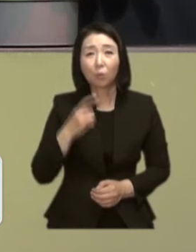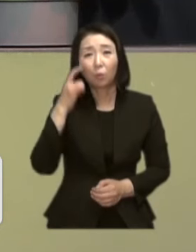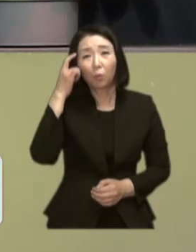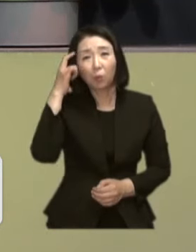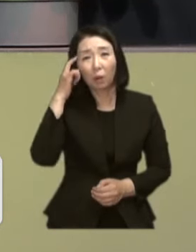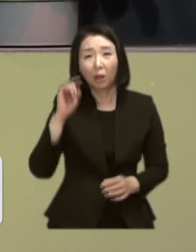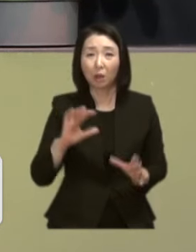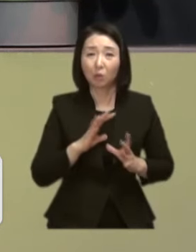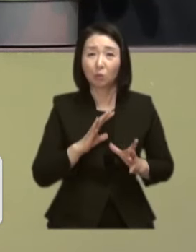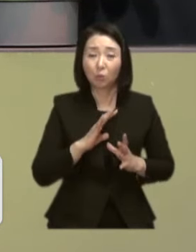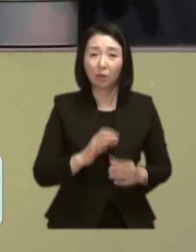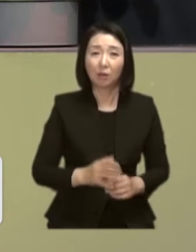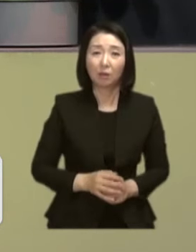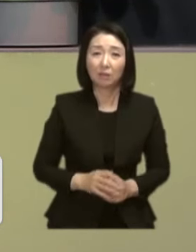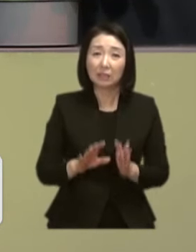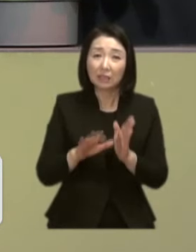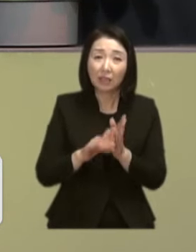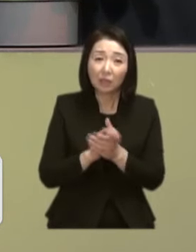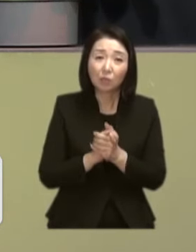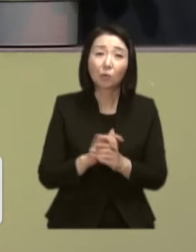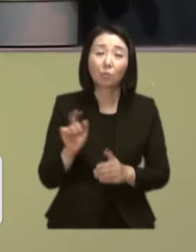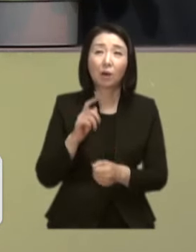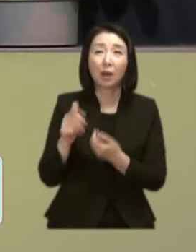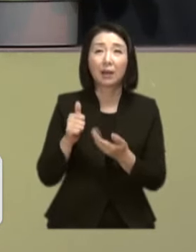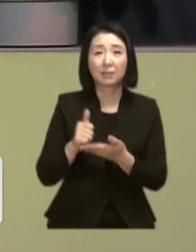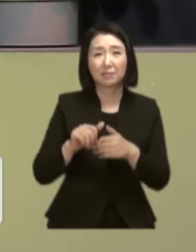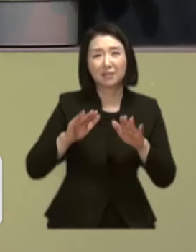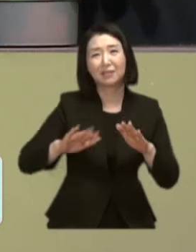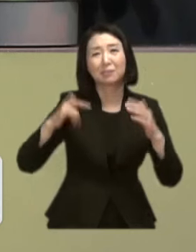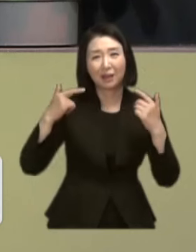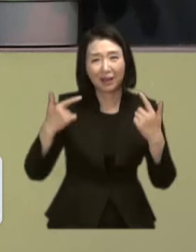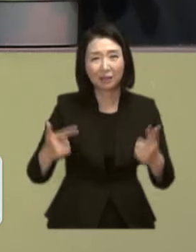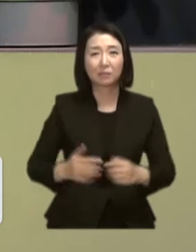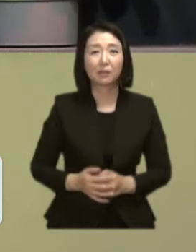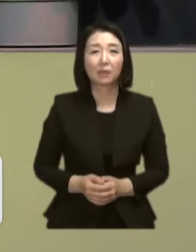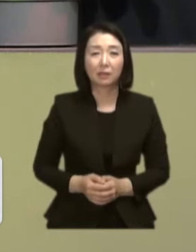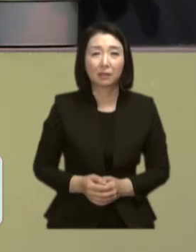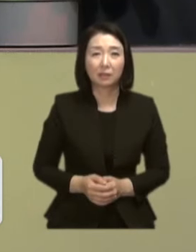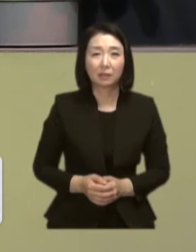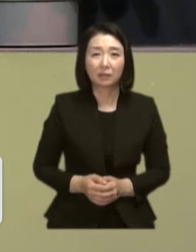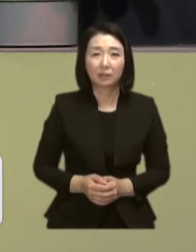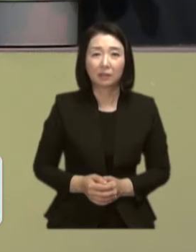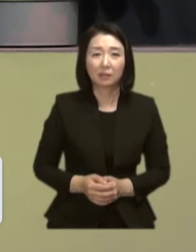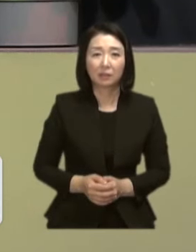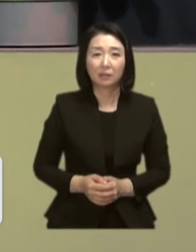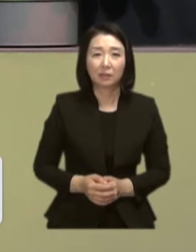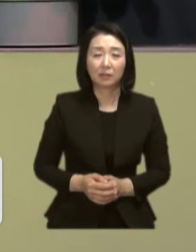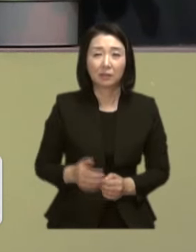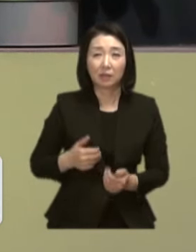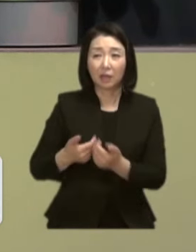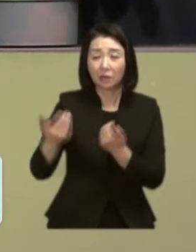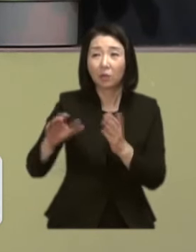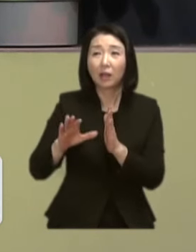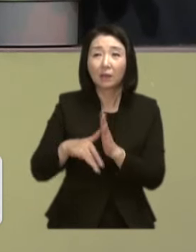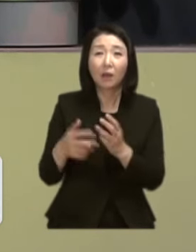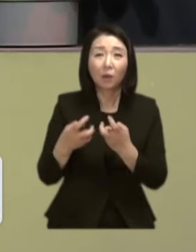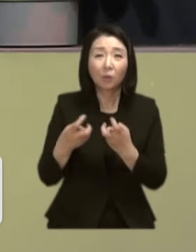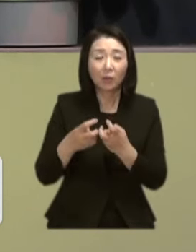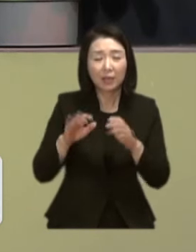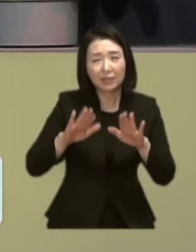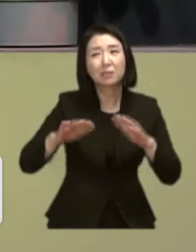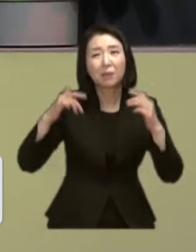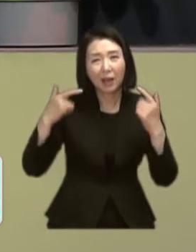깜짝 놀라면서 순간 기도했죠. 하나님 지금은 아닙니다. 제가 떠날 때는 어떻게 해도 상관없습니다. 네. 그러나 지금은 아닙니다. 할